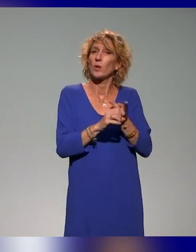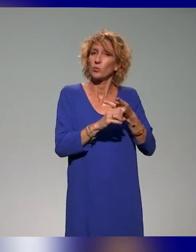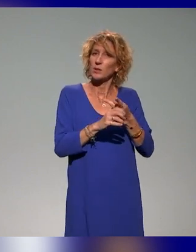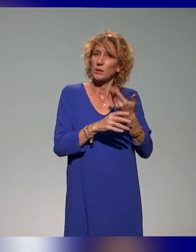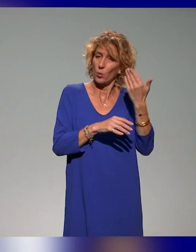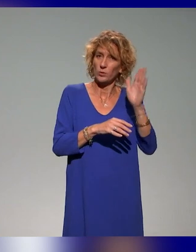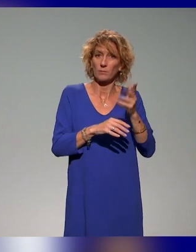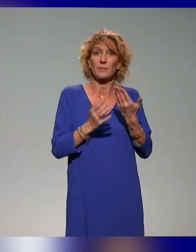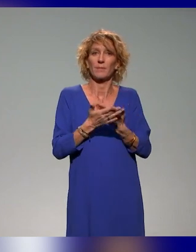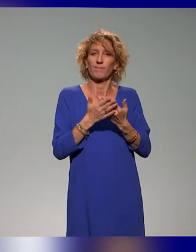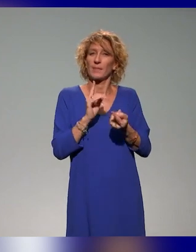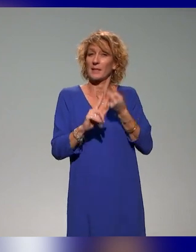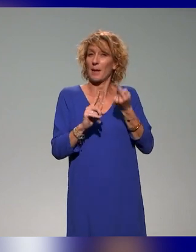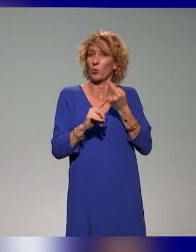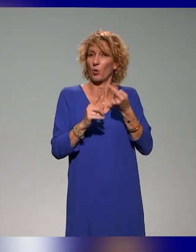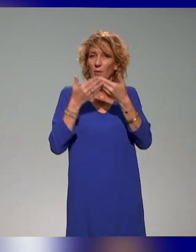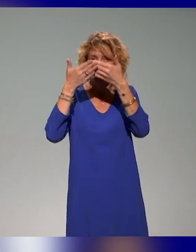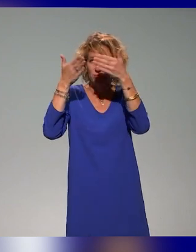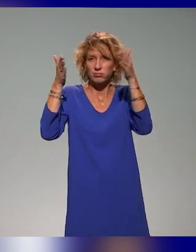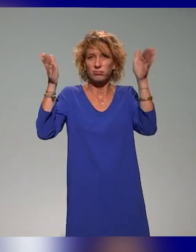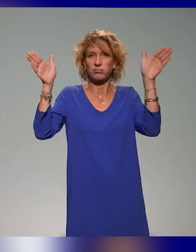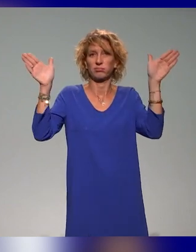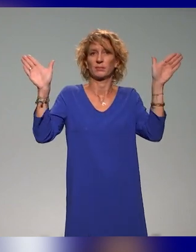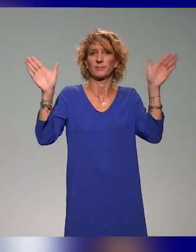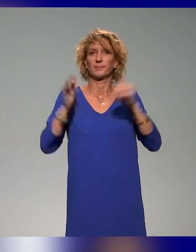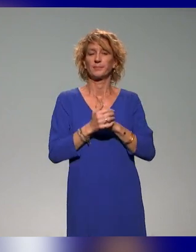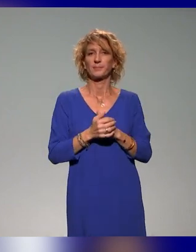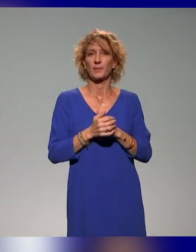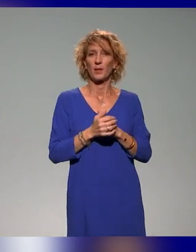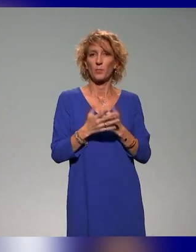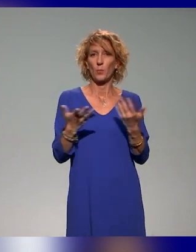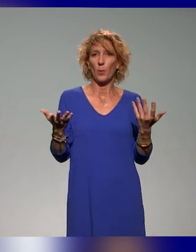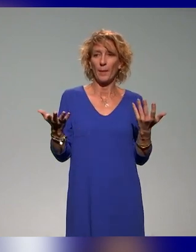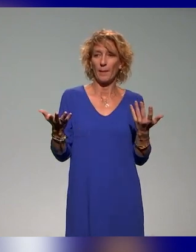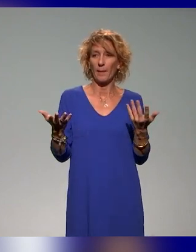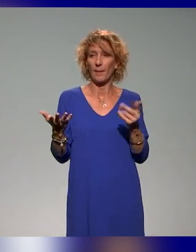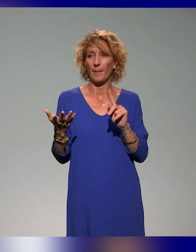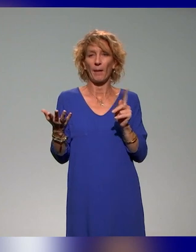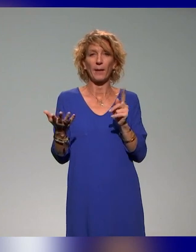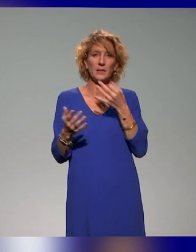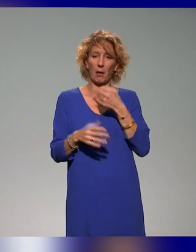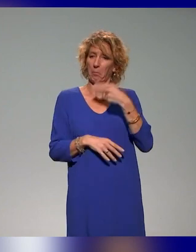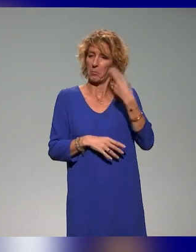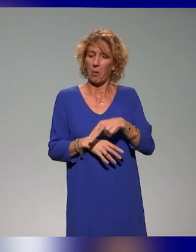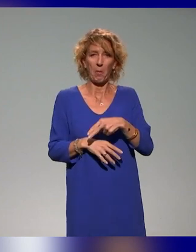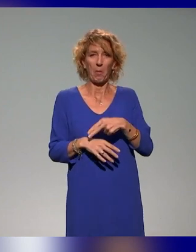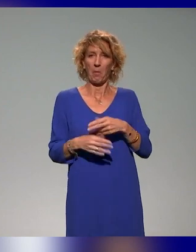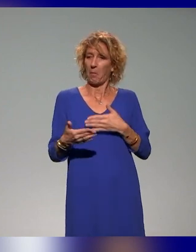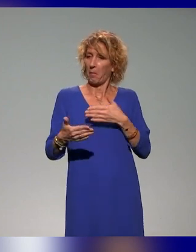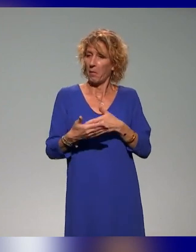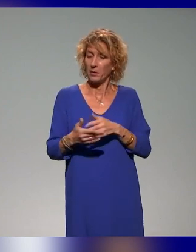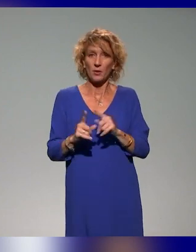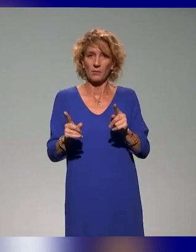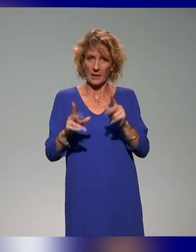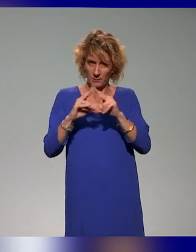important de rester le plus ouvert possible pour pas simplement dire non, mais bien expliquer pourquoi